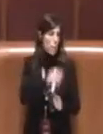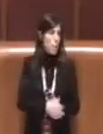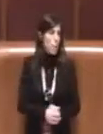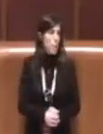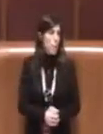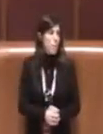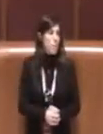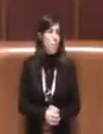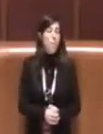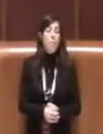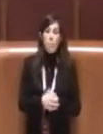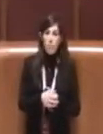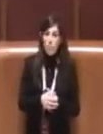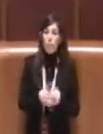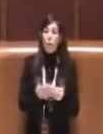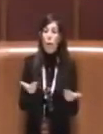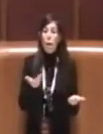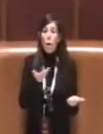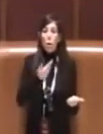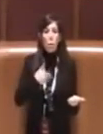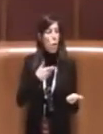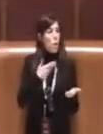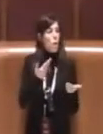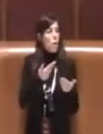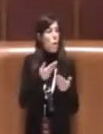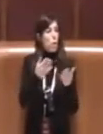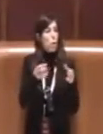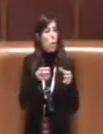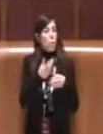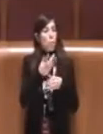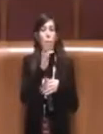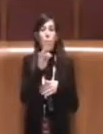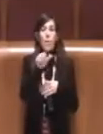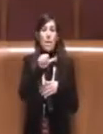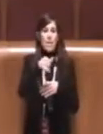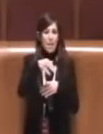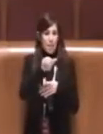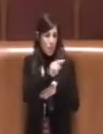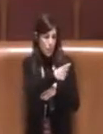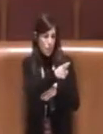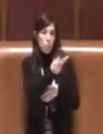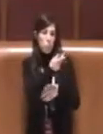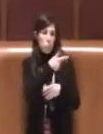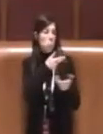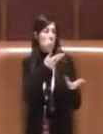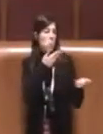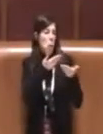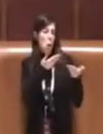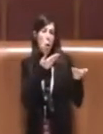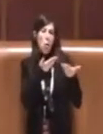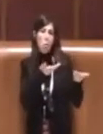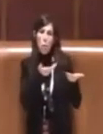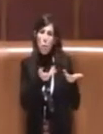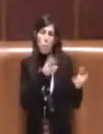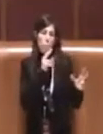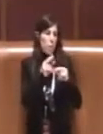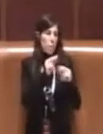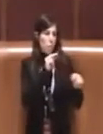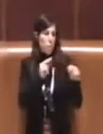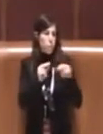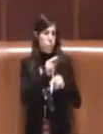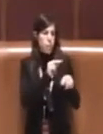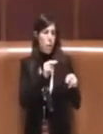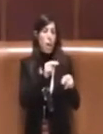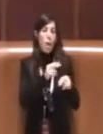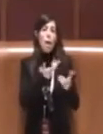Ci siamo confrontati col proponente di questa mozione, il quale, mi corregga se